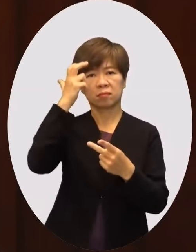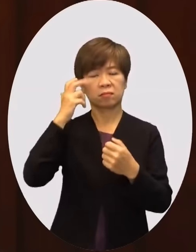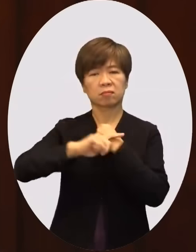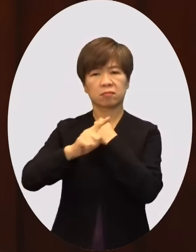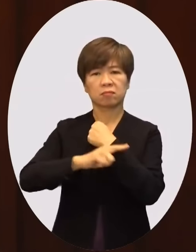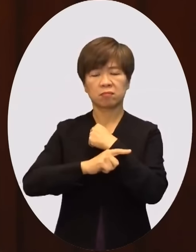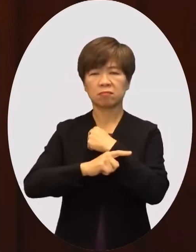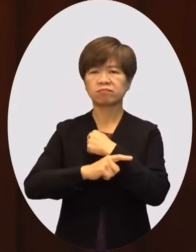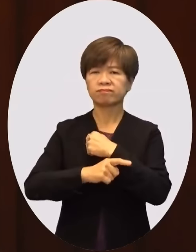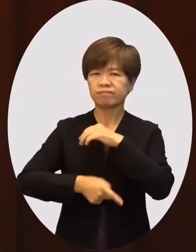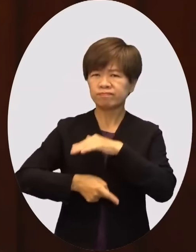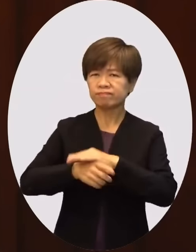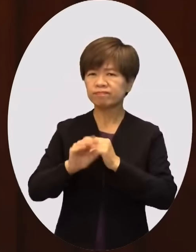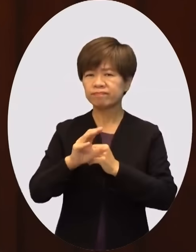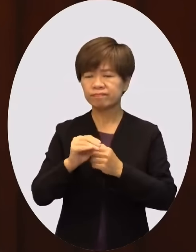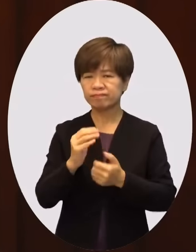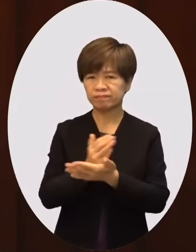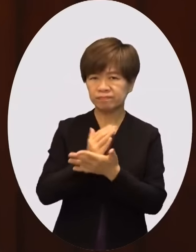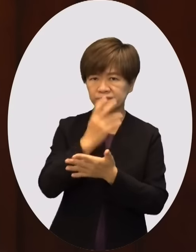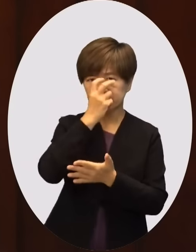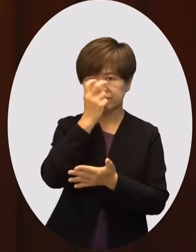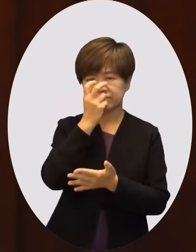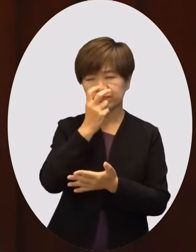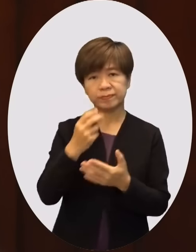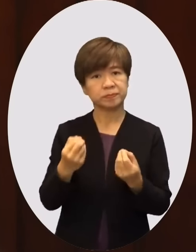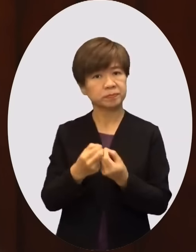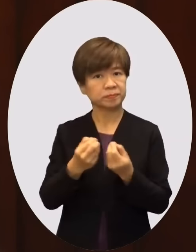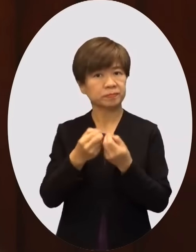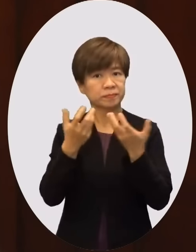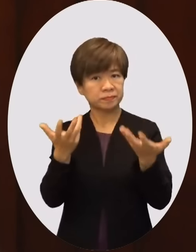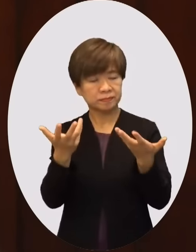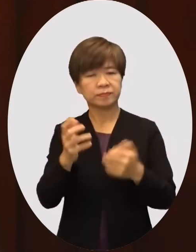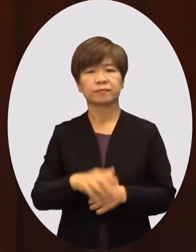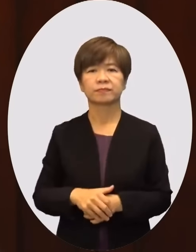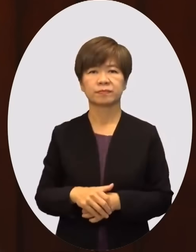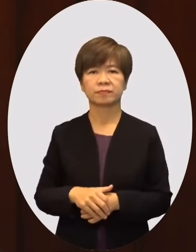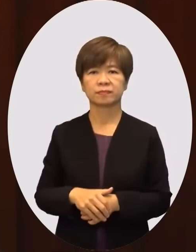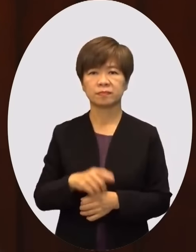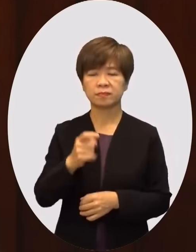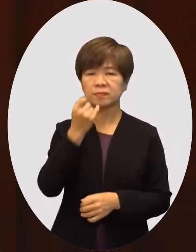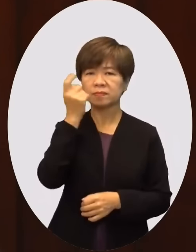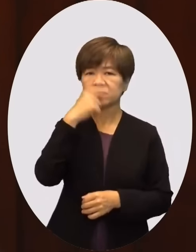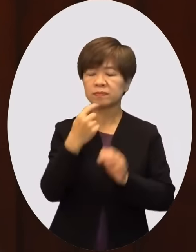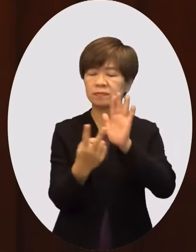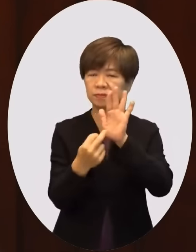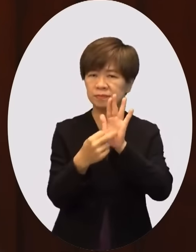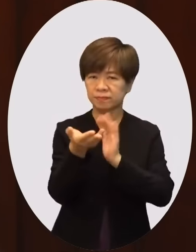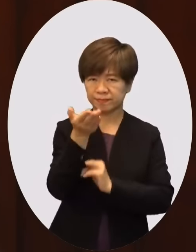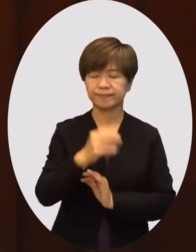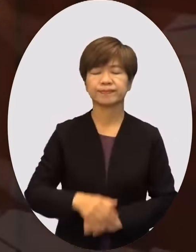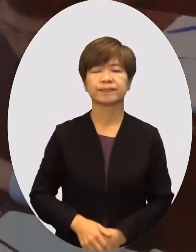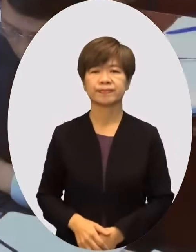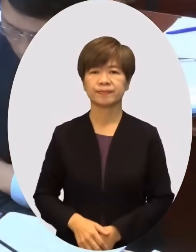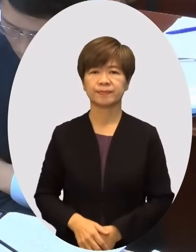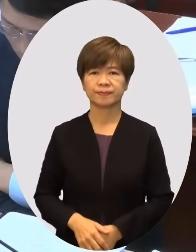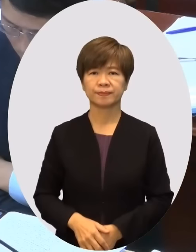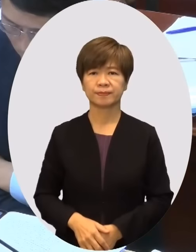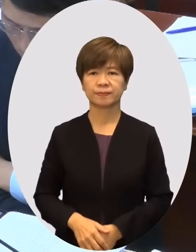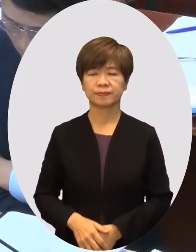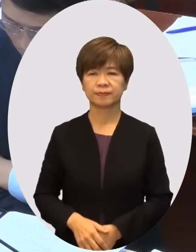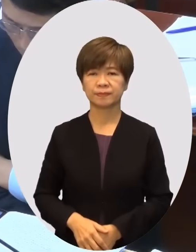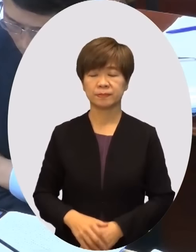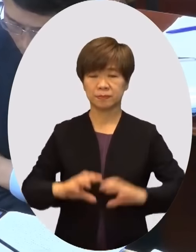查权，在这种情况之下，又将置于何地呢？那所以这个部分是不是请您再说明一下？ 我没